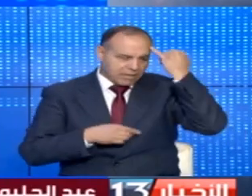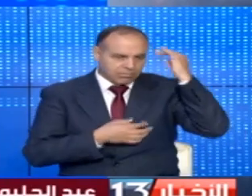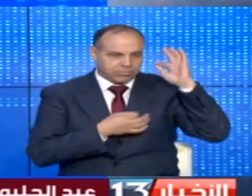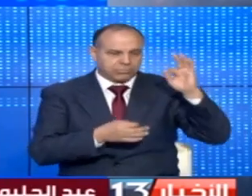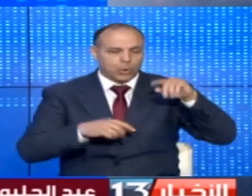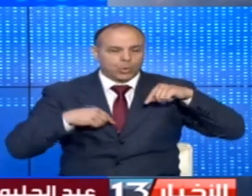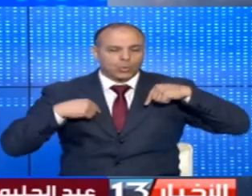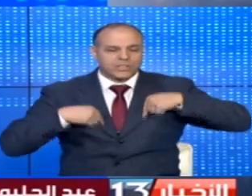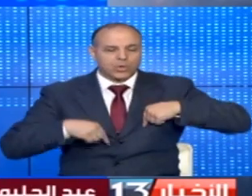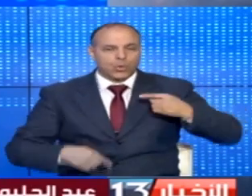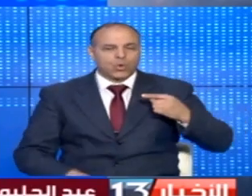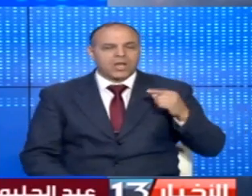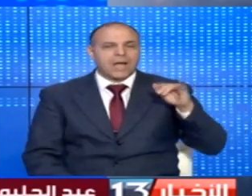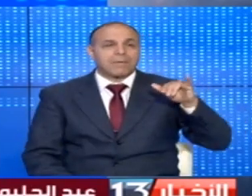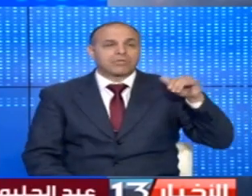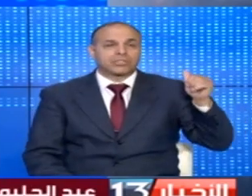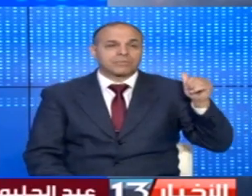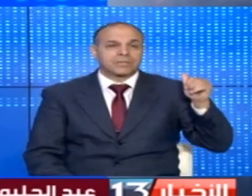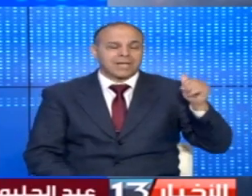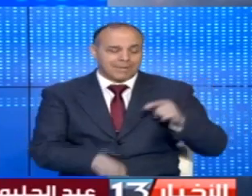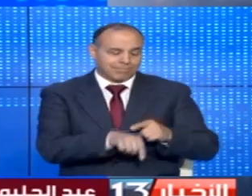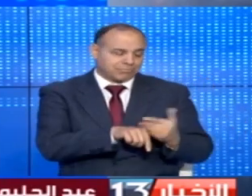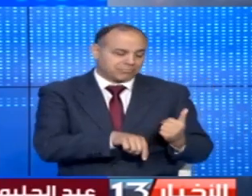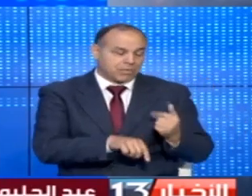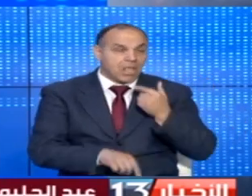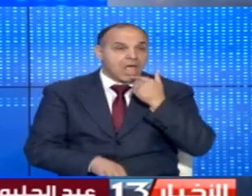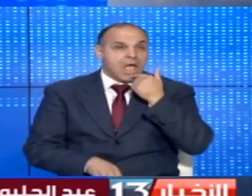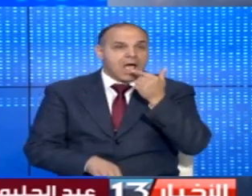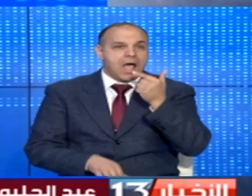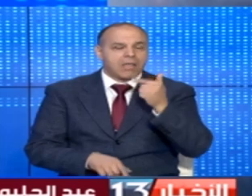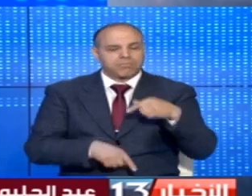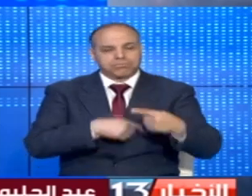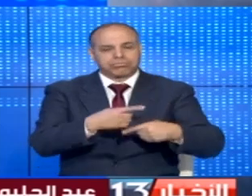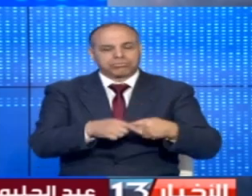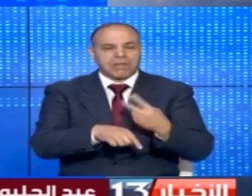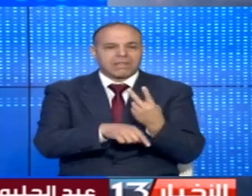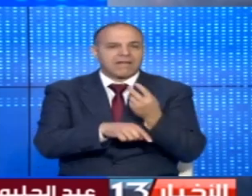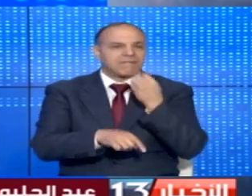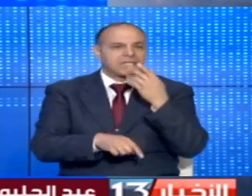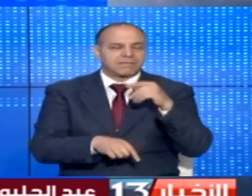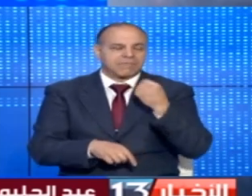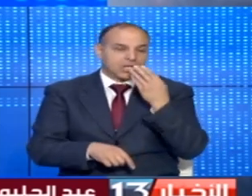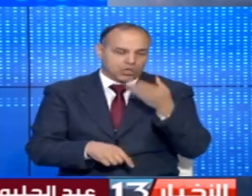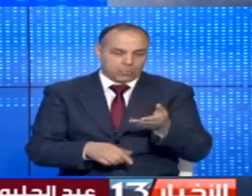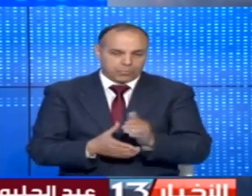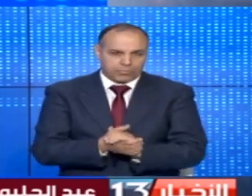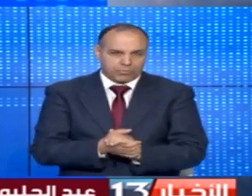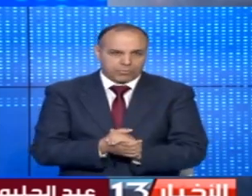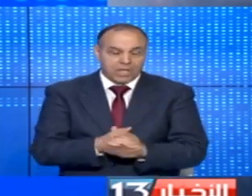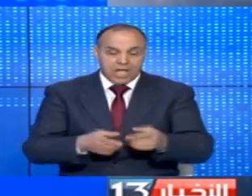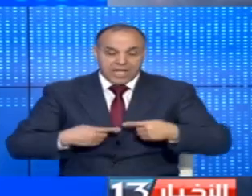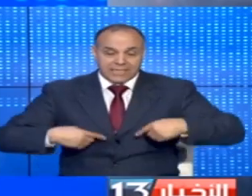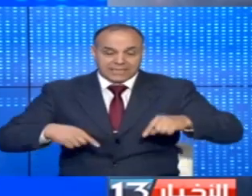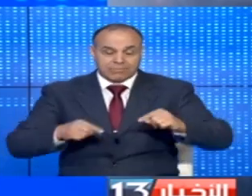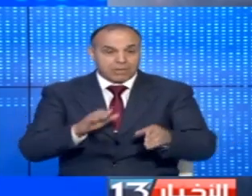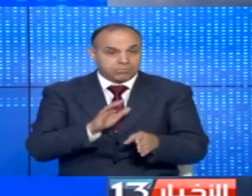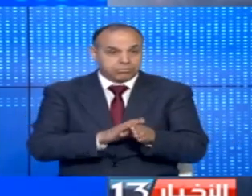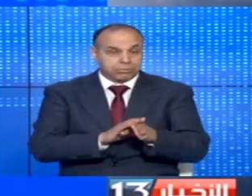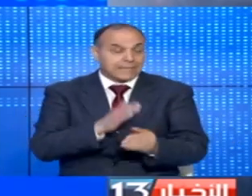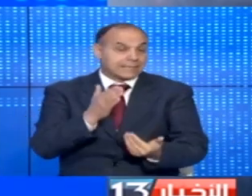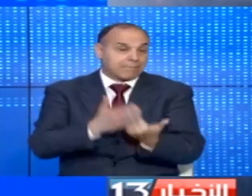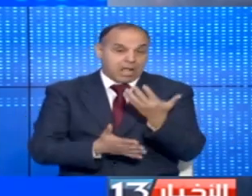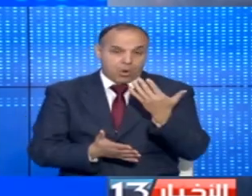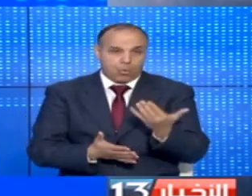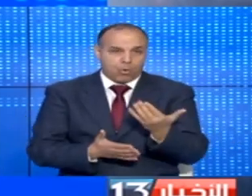من قبل الحبيب الجملي منذ قليل لتستانف على الساعه الثانيه بعد الظهر الجلسه التي انطلقت منذ